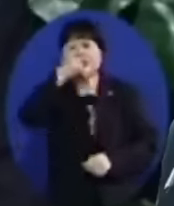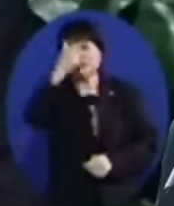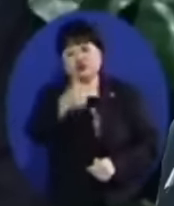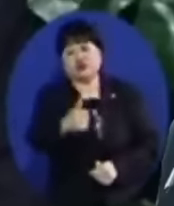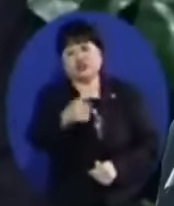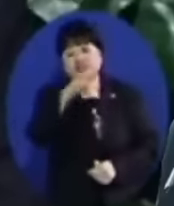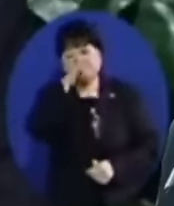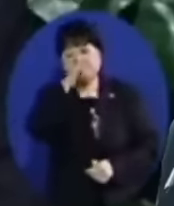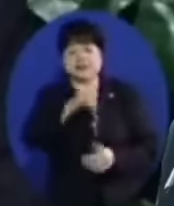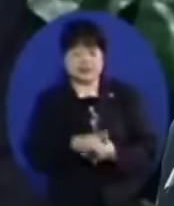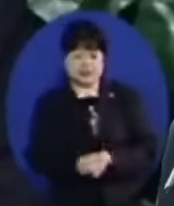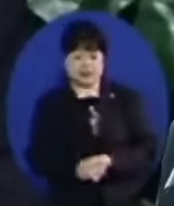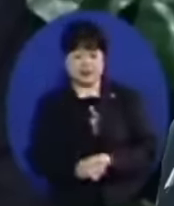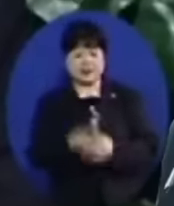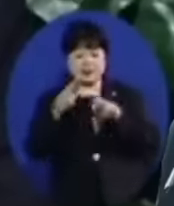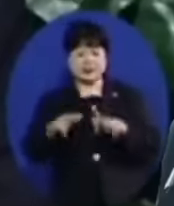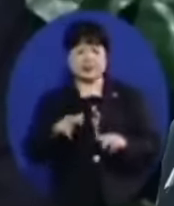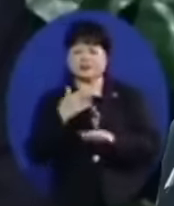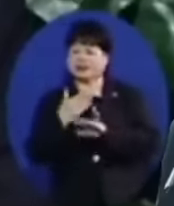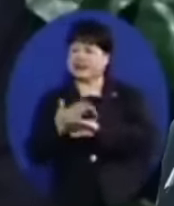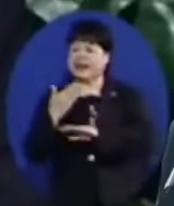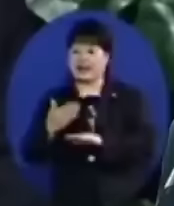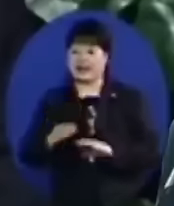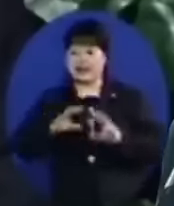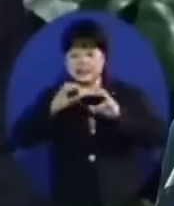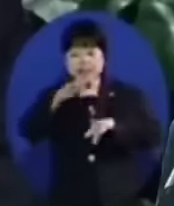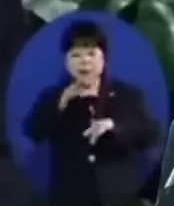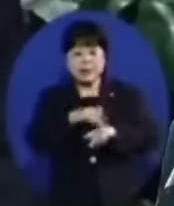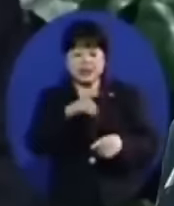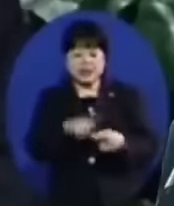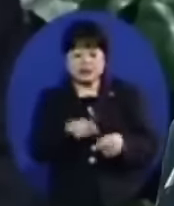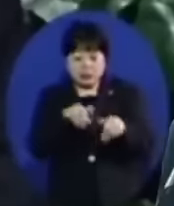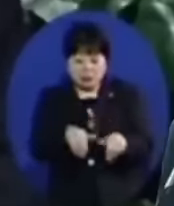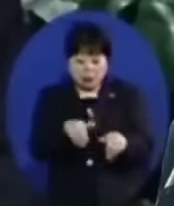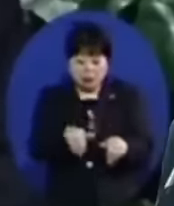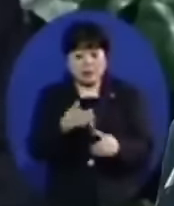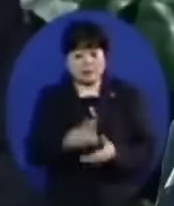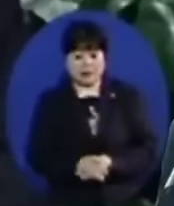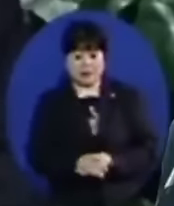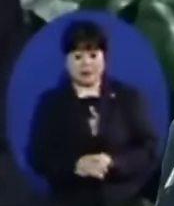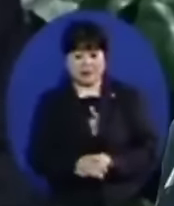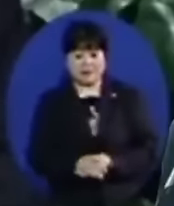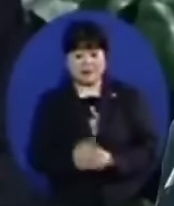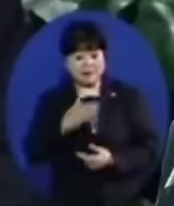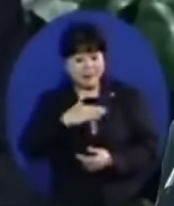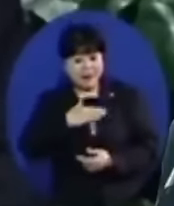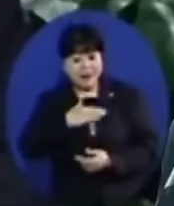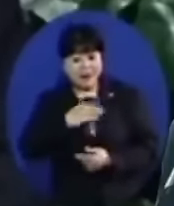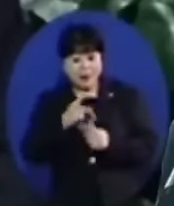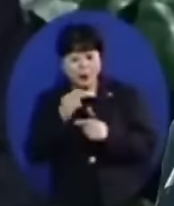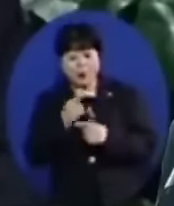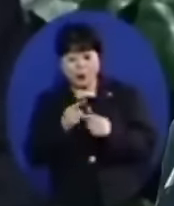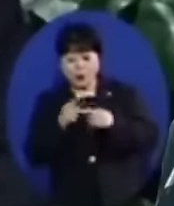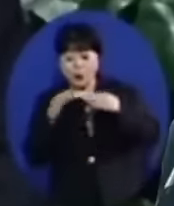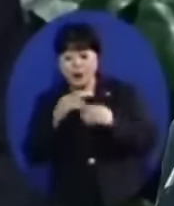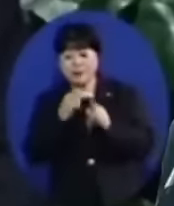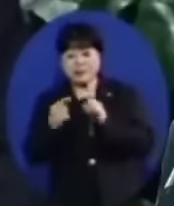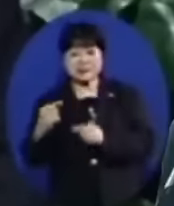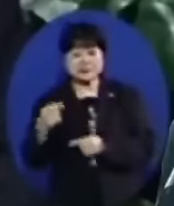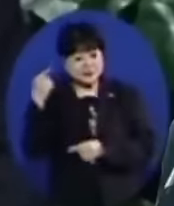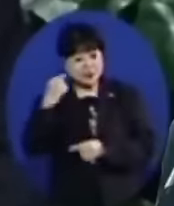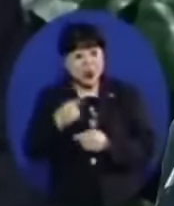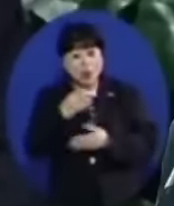마음속 주인이었는데 세상과 마귀가 하지 않는 대로 따라했는데 내가 교회에 가서 말씀을 듣고